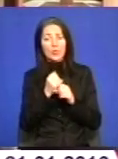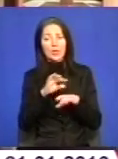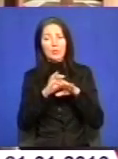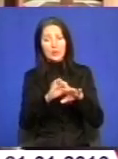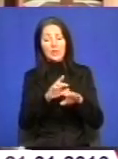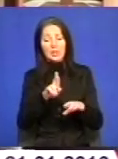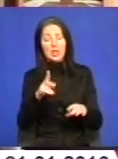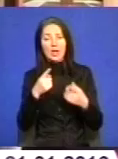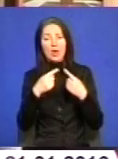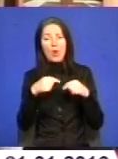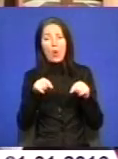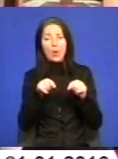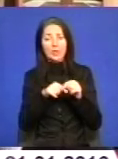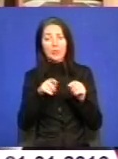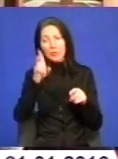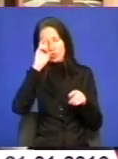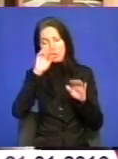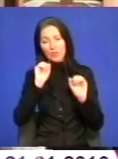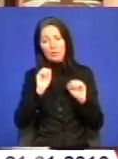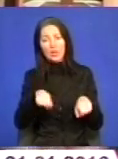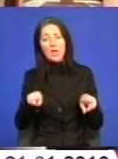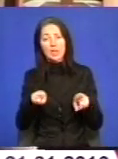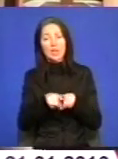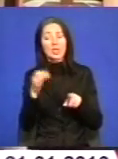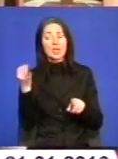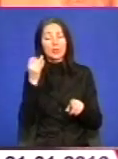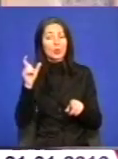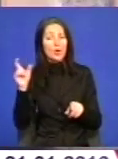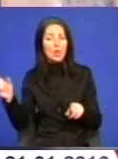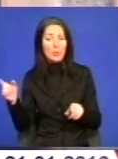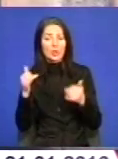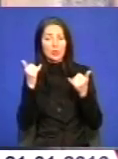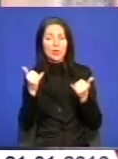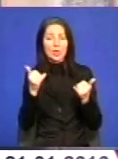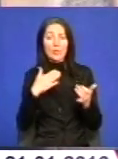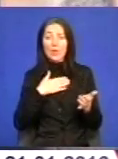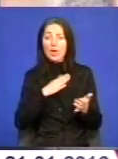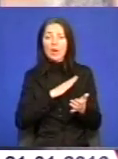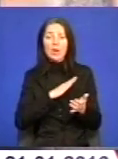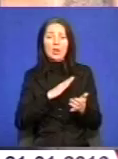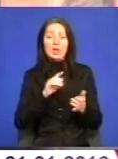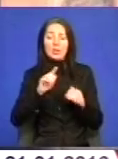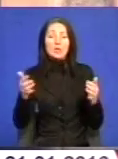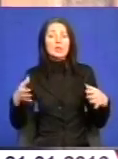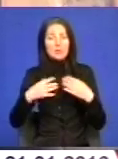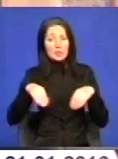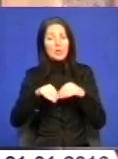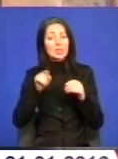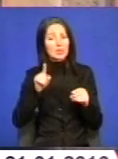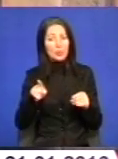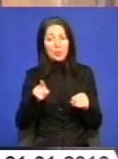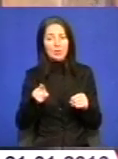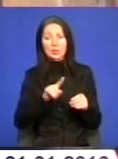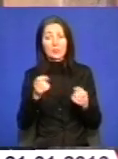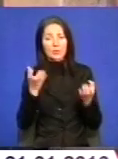як органами державної влади, так і істориками. Сьогодні ми недаремно зібралися тут, тому